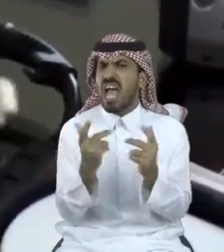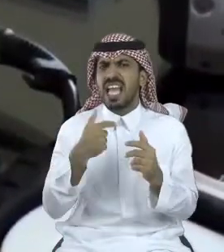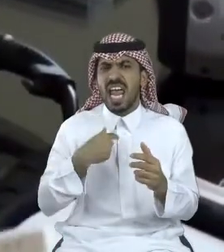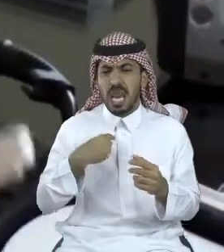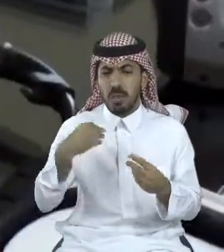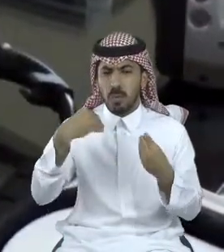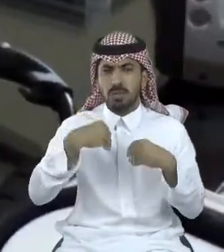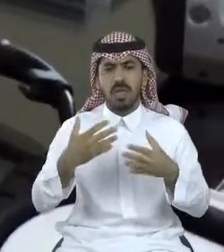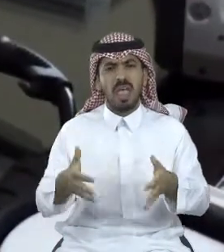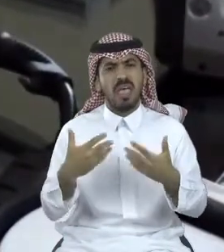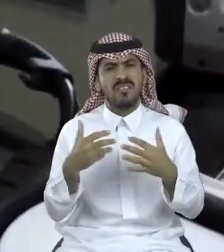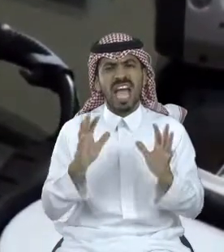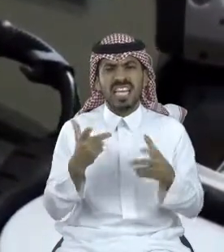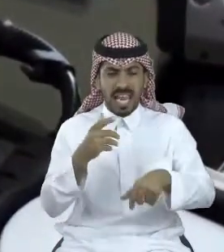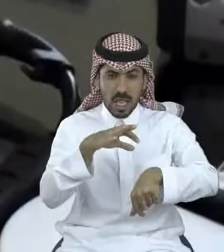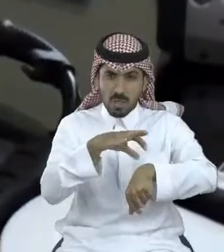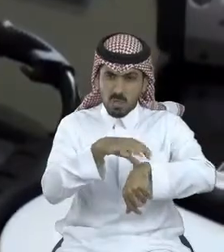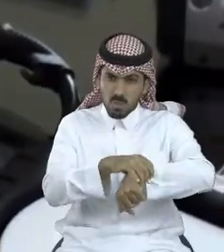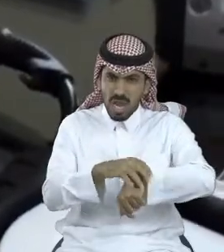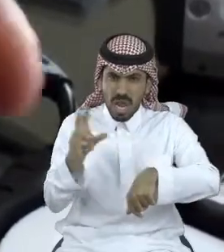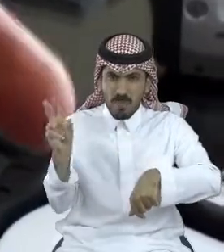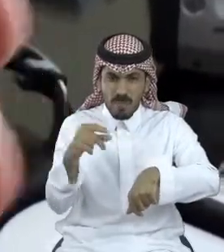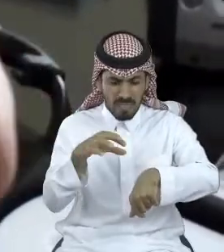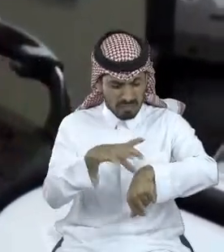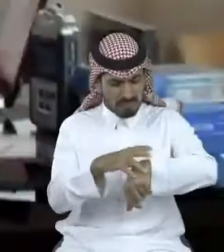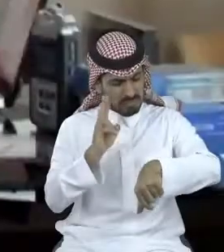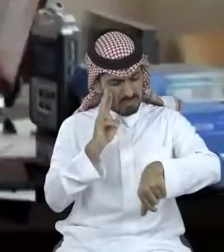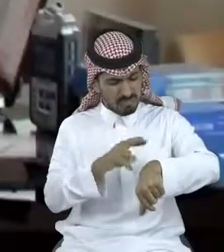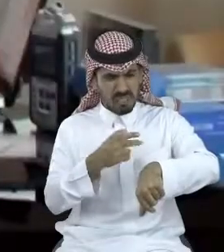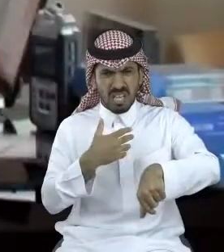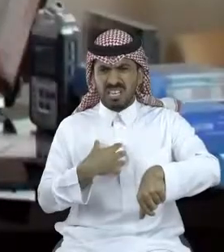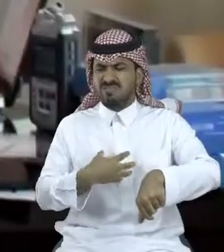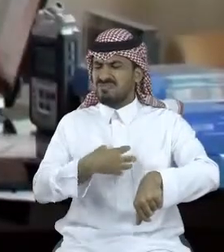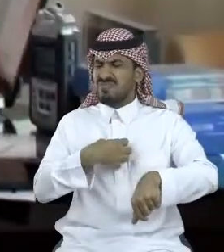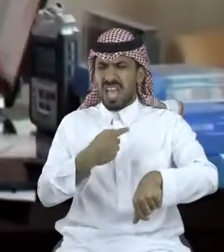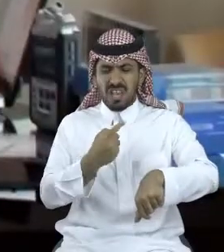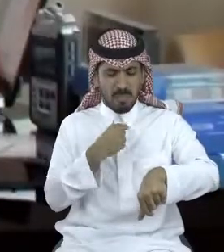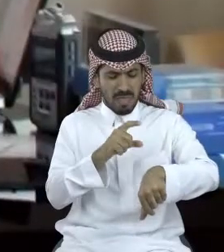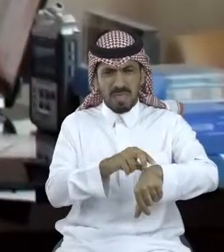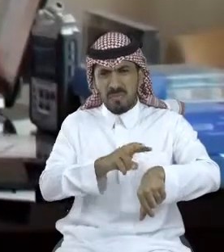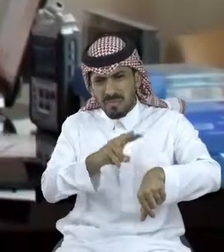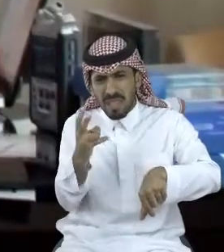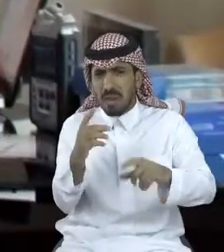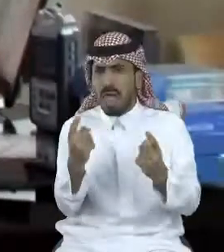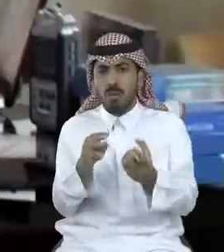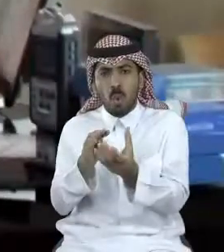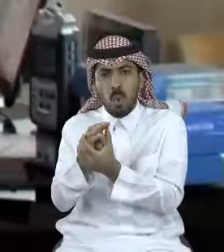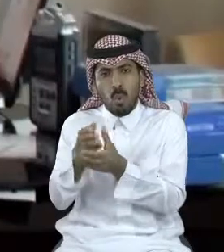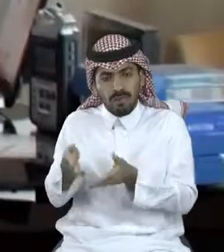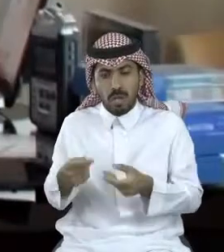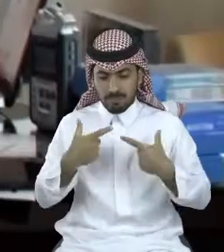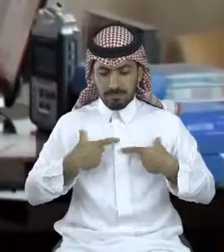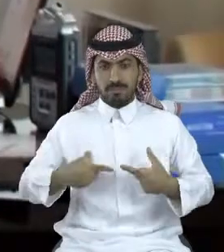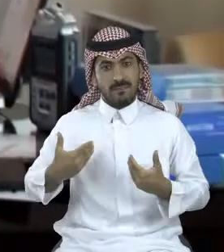معاك بحيث انه تصير بدل ما تلبس السوارة تصير هذه موجودة معك. السوار مقاوم للموية ومقاوم برضو للغبار، مقاومة الموية عليه